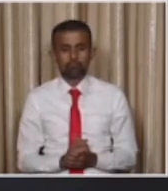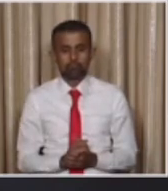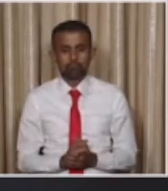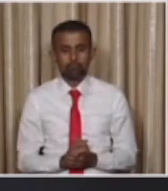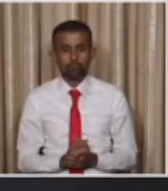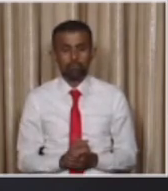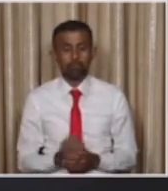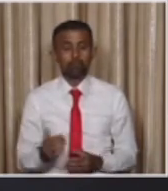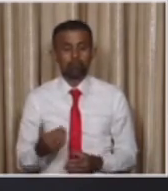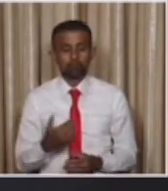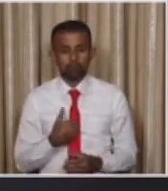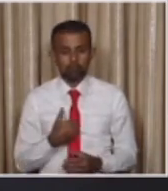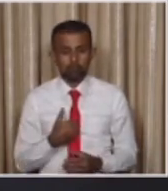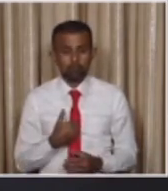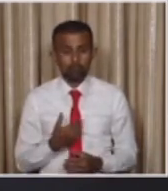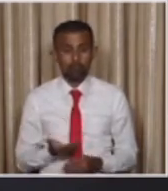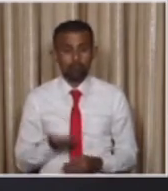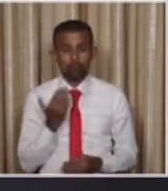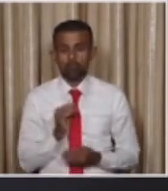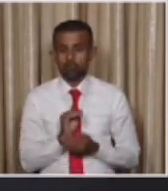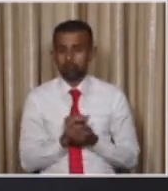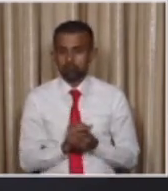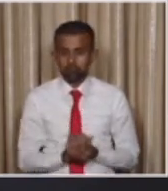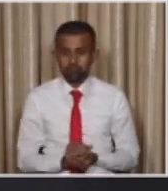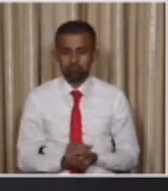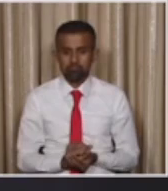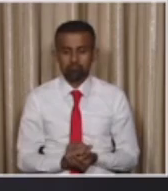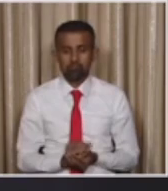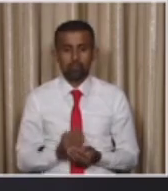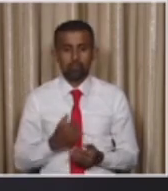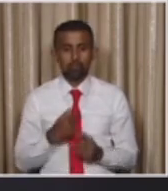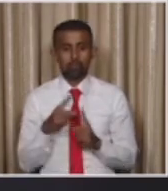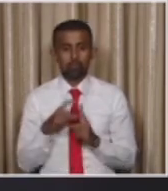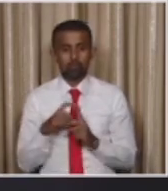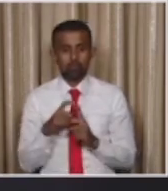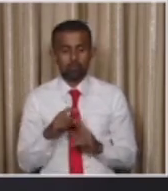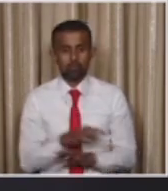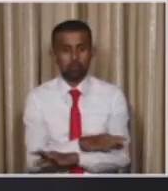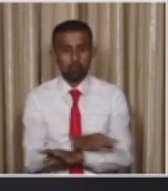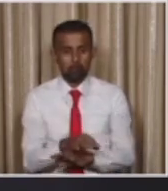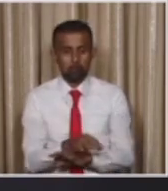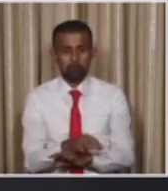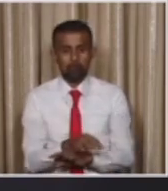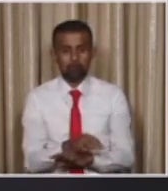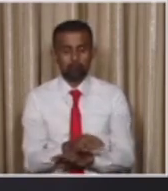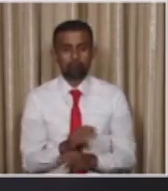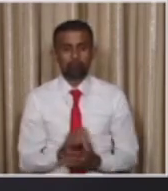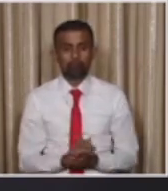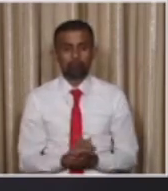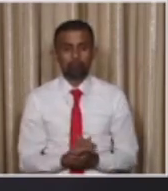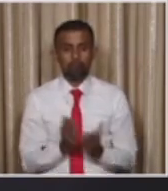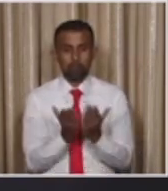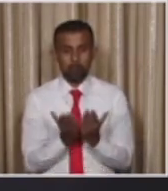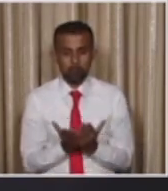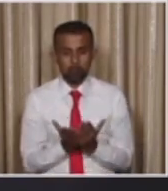එයින්ද අපි මීට වඩා සැලකිලිමත්ව අපේ අධ්‍යාපන ක්‍රමවේදයන්, විශේෂයෙන්ම විෂය